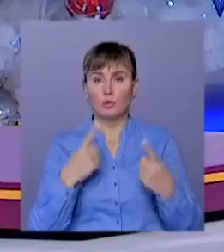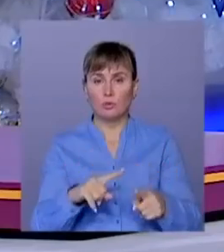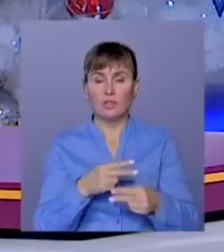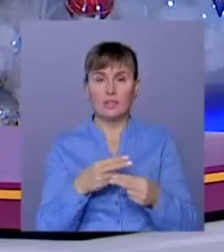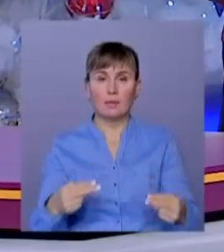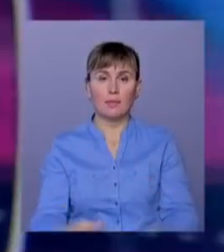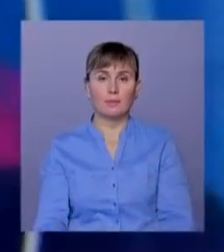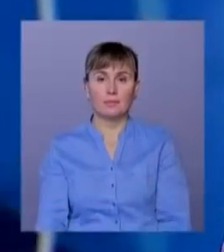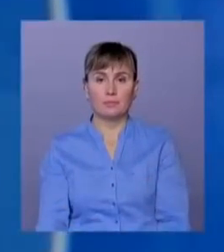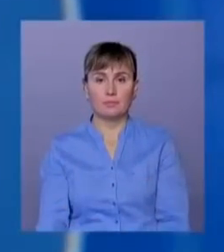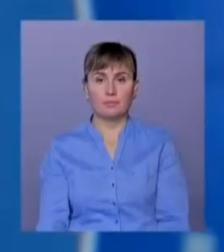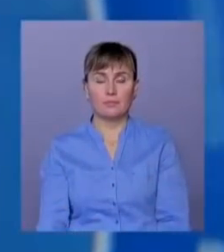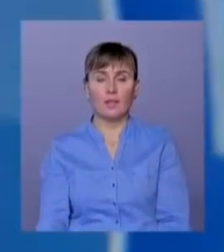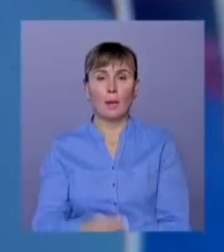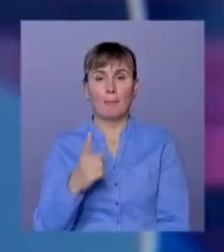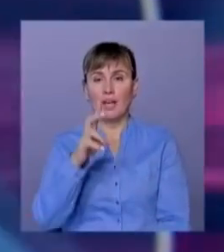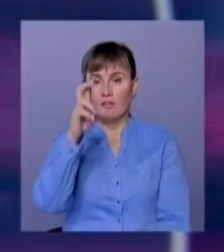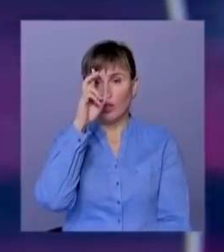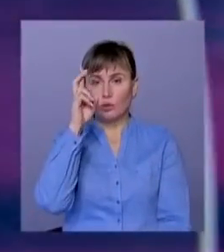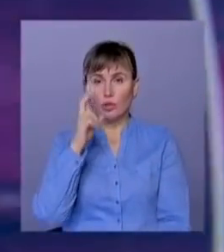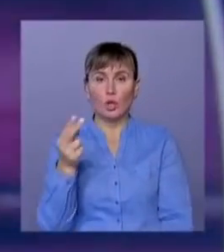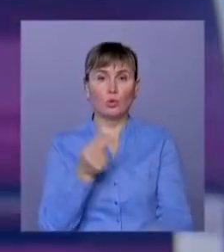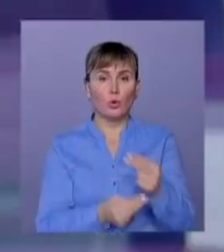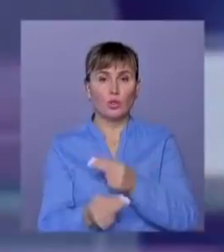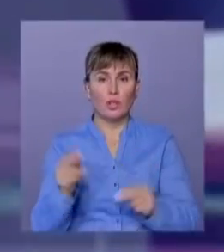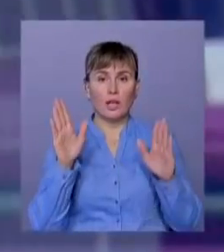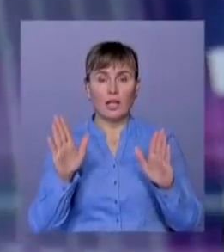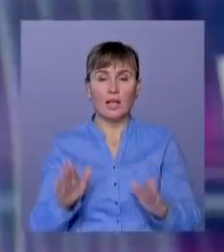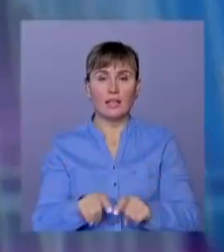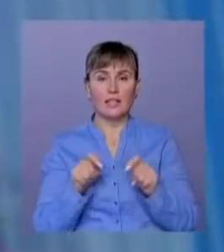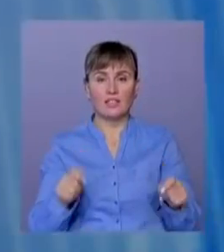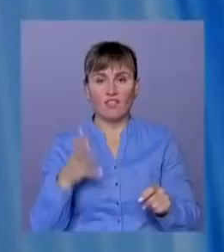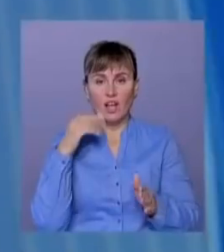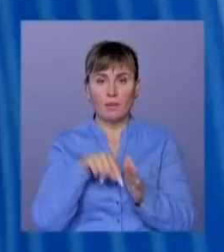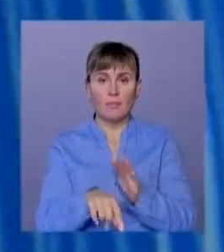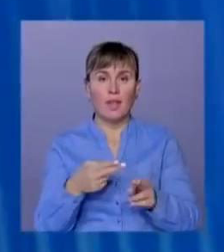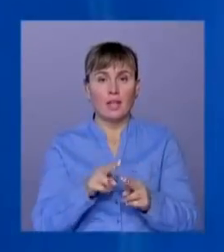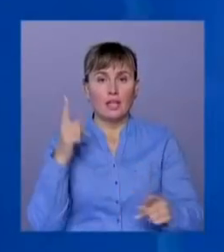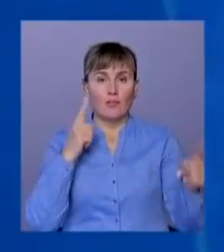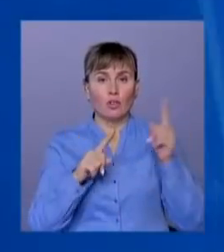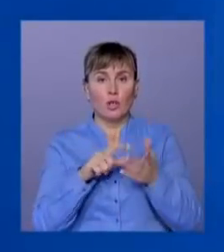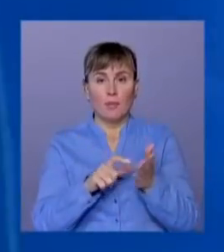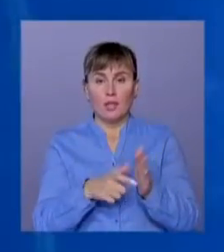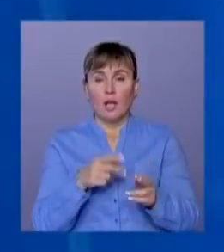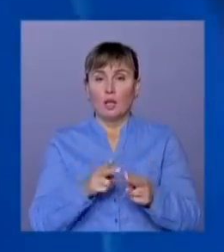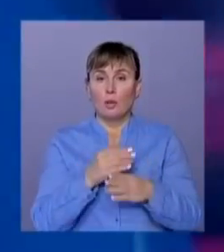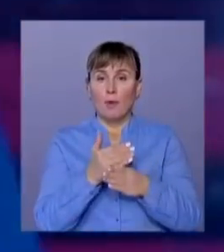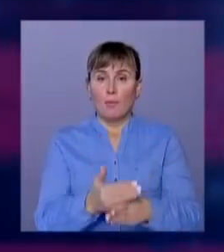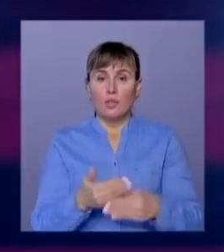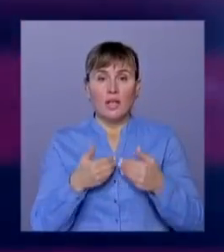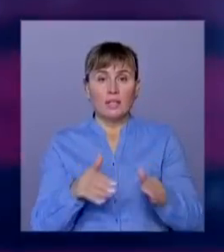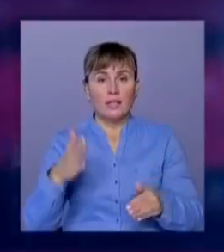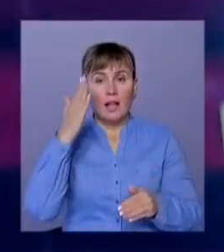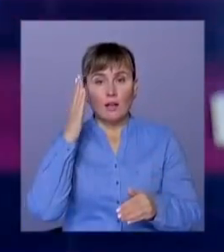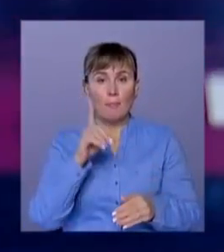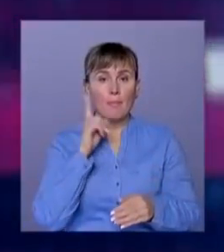другим темам. Первая государственная художественная галерея открылась в Алматы. Это творческая площадка, которая поможет раскрыть